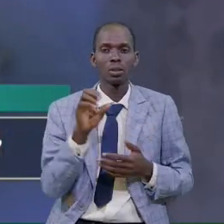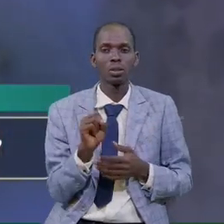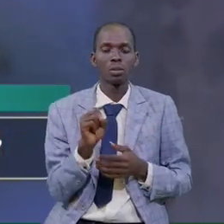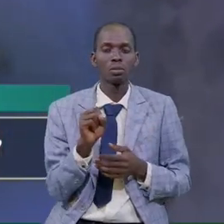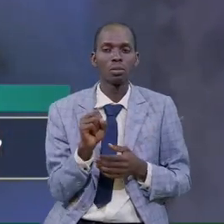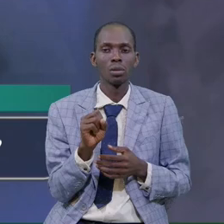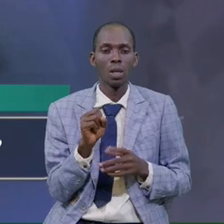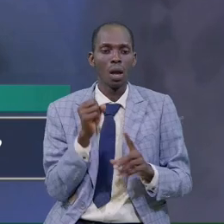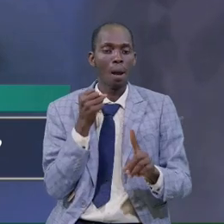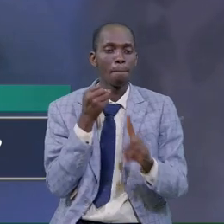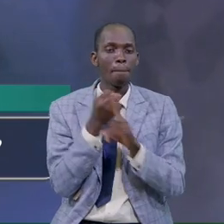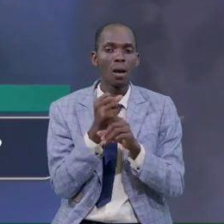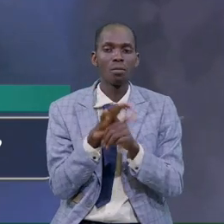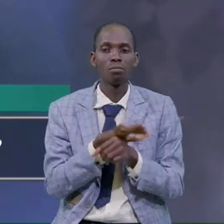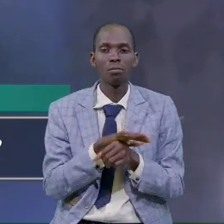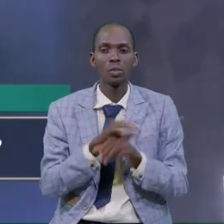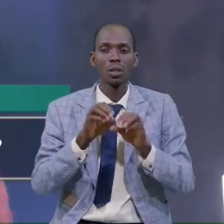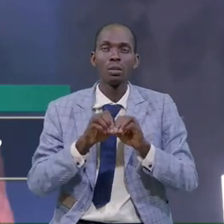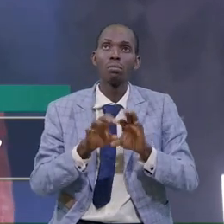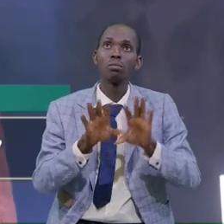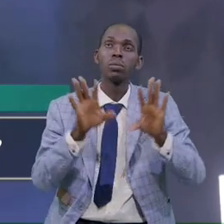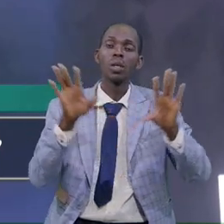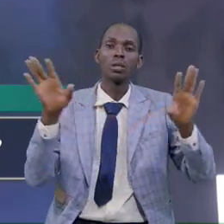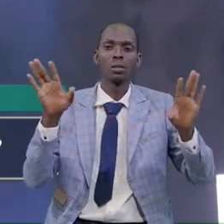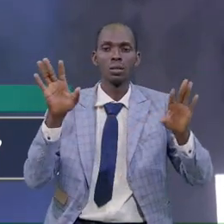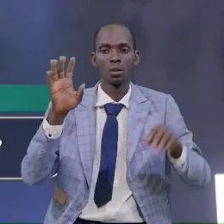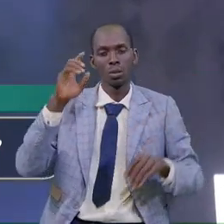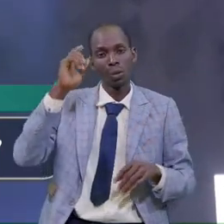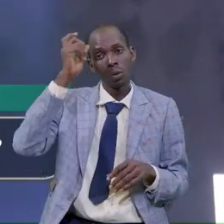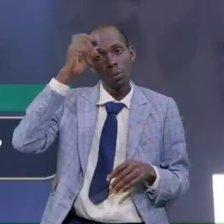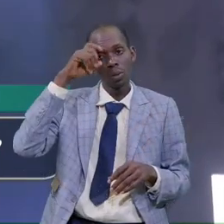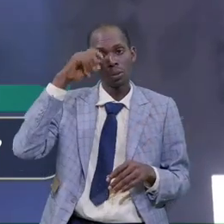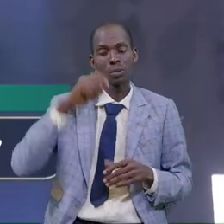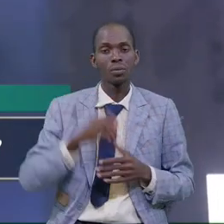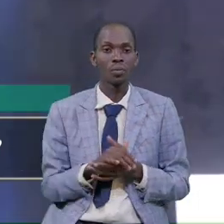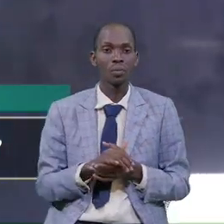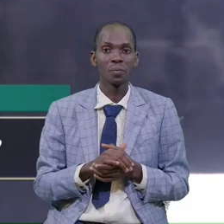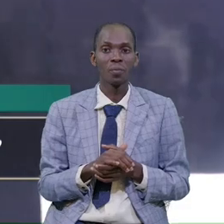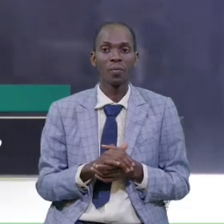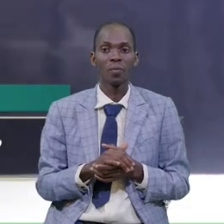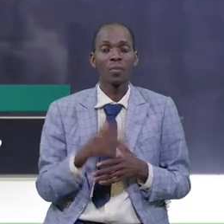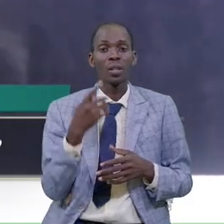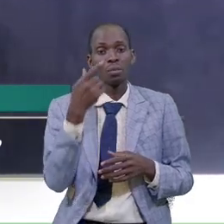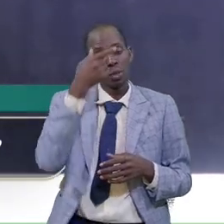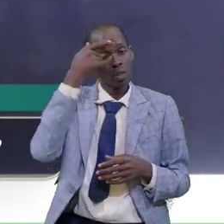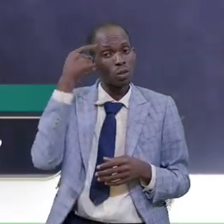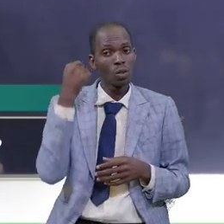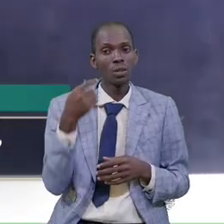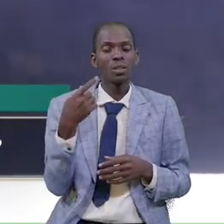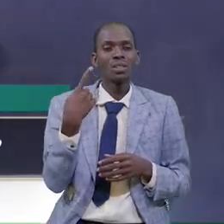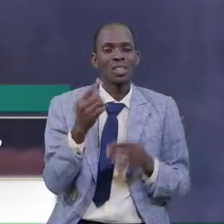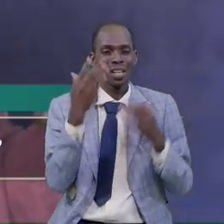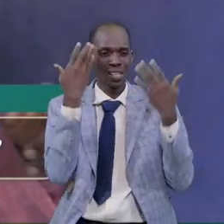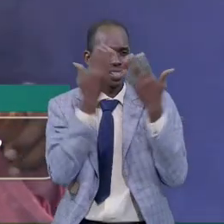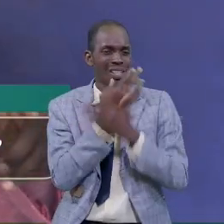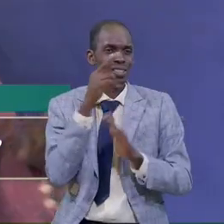impactant, radieux, avec diligence. Maintenant, parce que les ténèbres intérieures ont